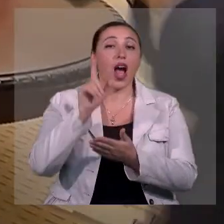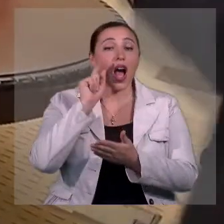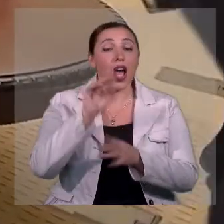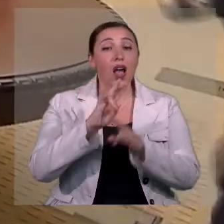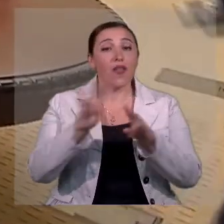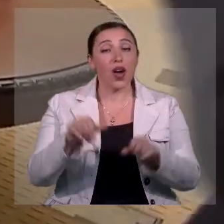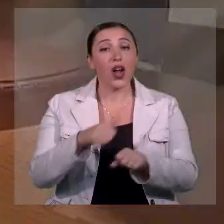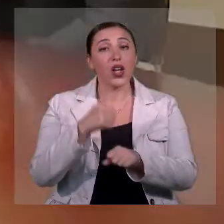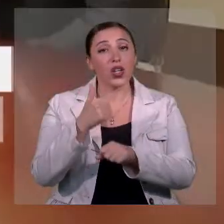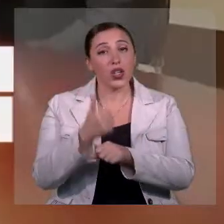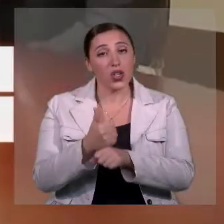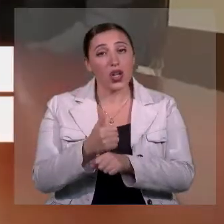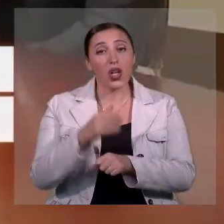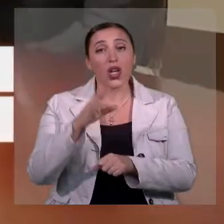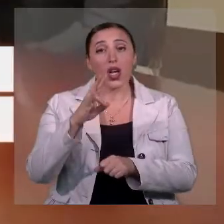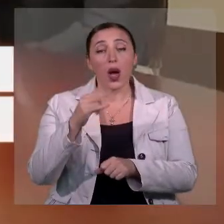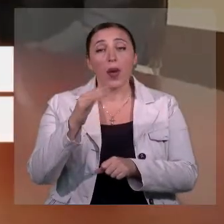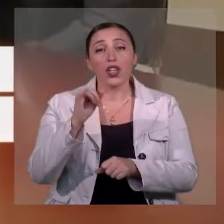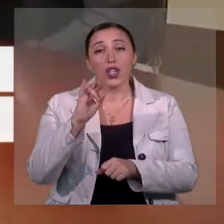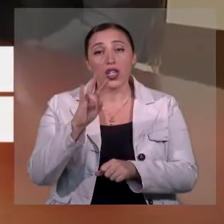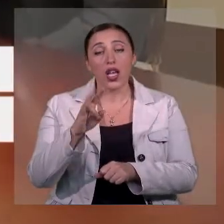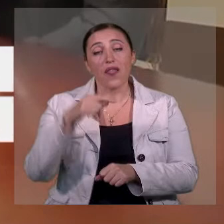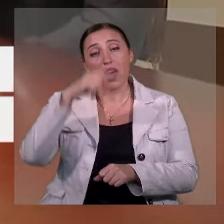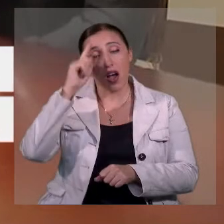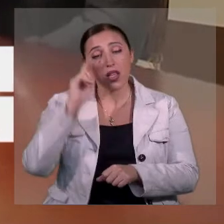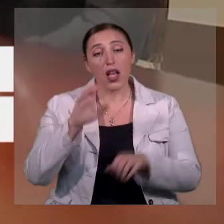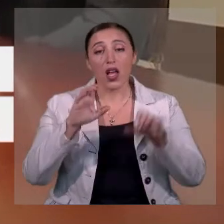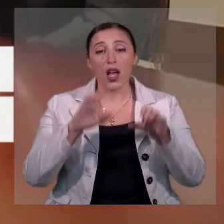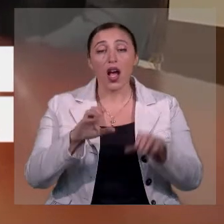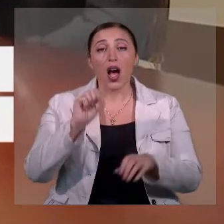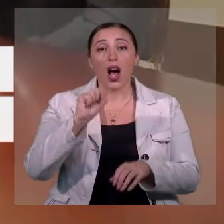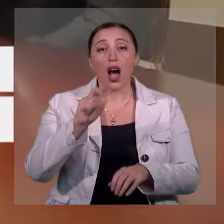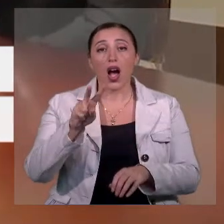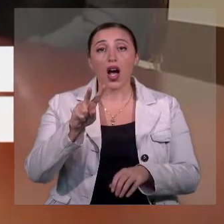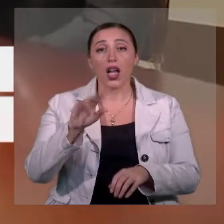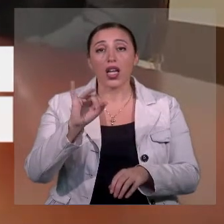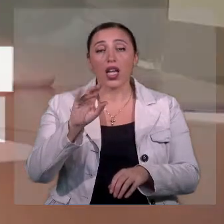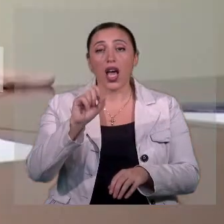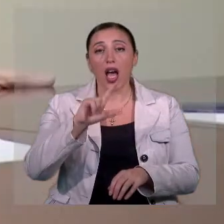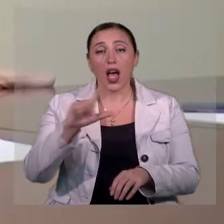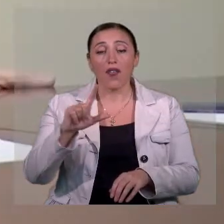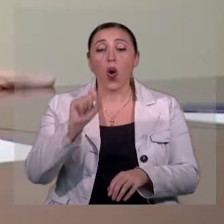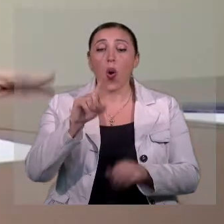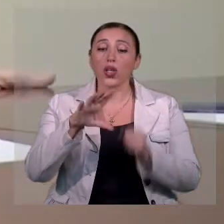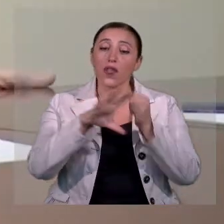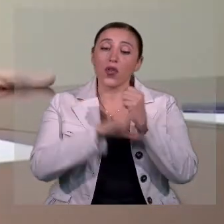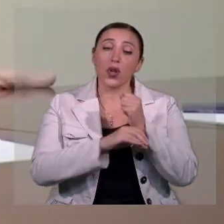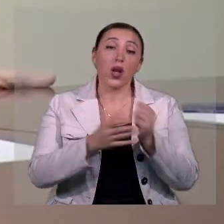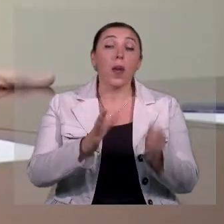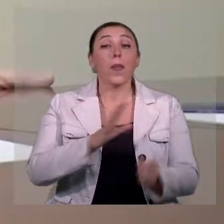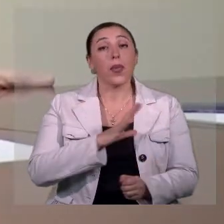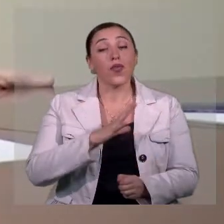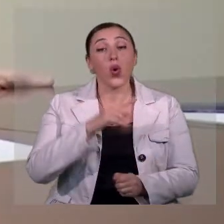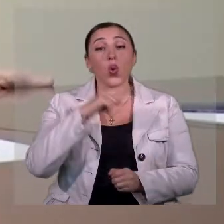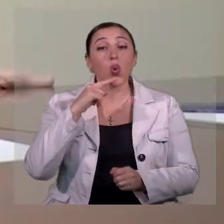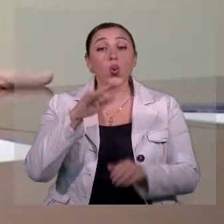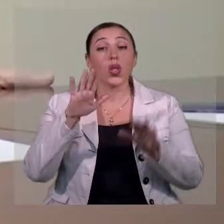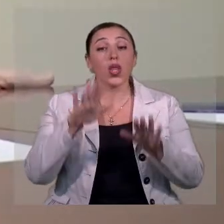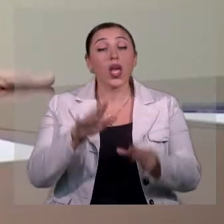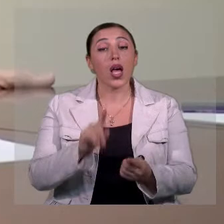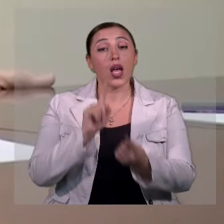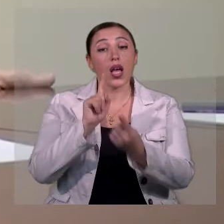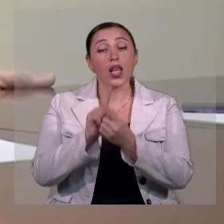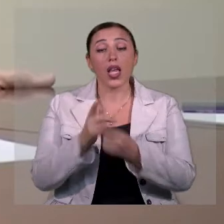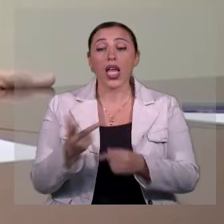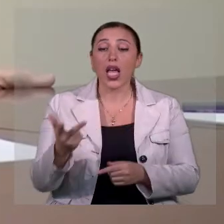Հայաստանի վարչապետ Նիկոլ Փաշինյանն ու Ադրբեջանի նախագահ Իլհամ Ալիևը հոկտեմբերի վերջին հնարավոր է Ռուսաստանում եռակողմ